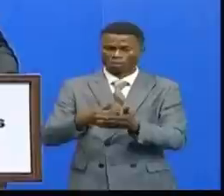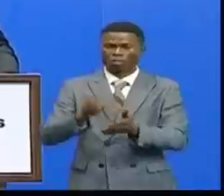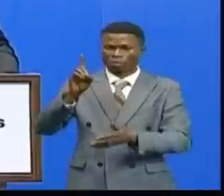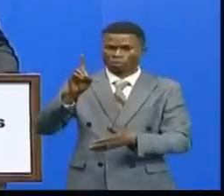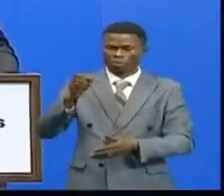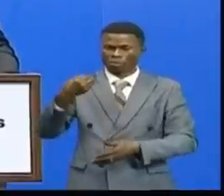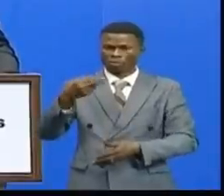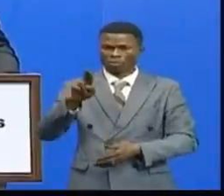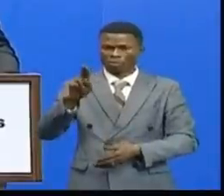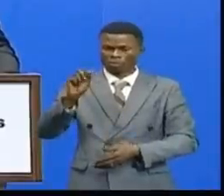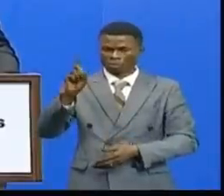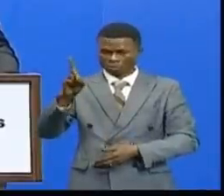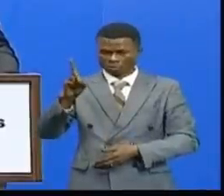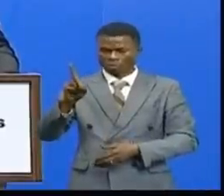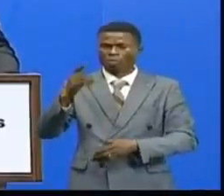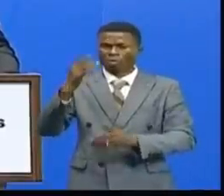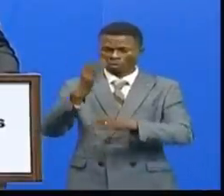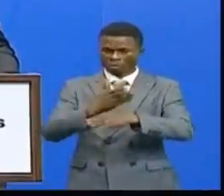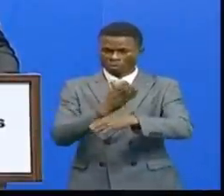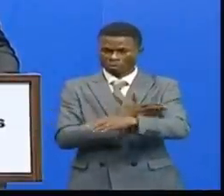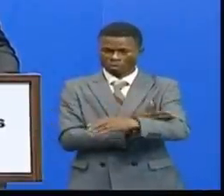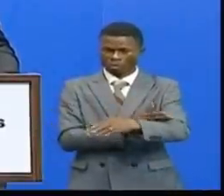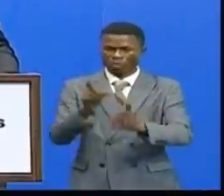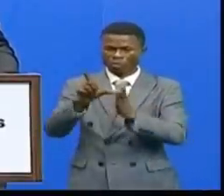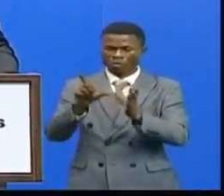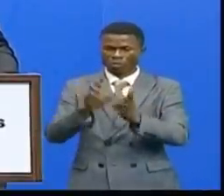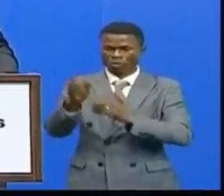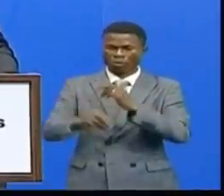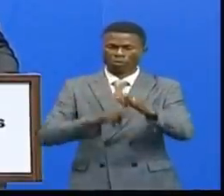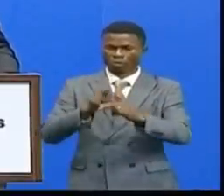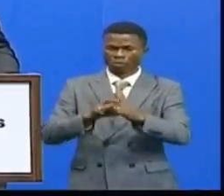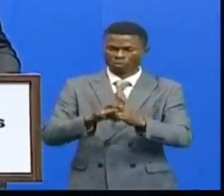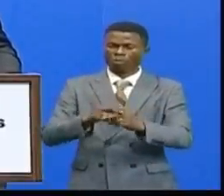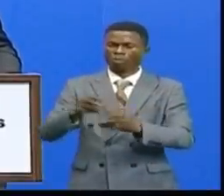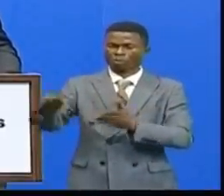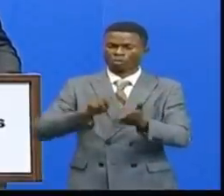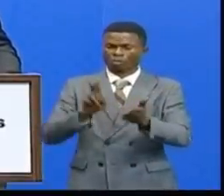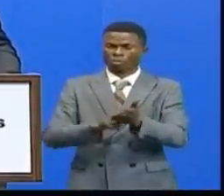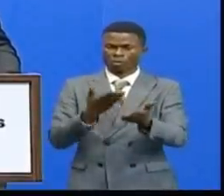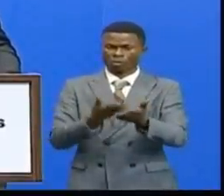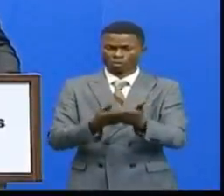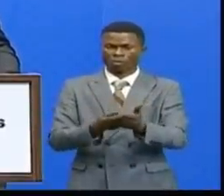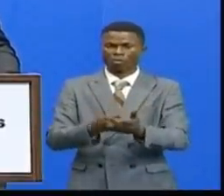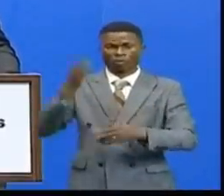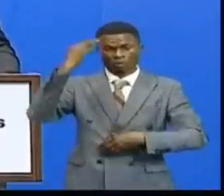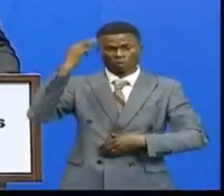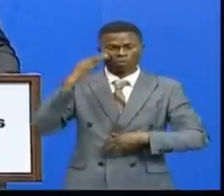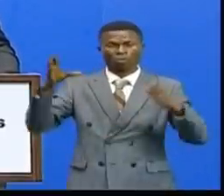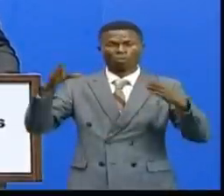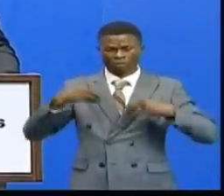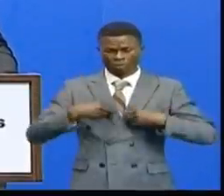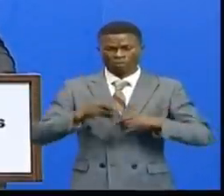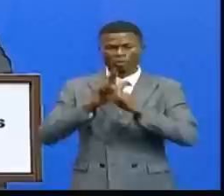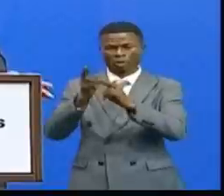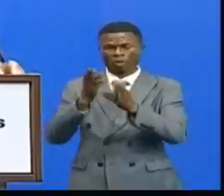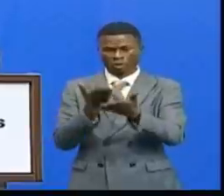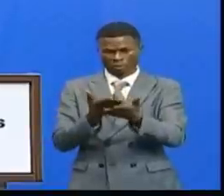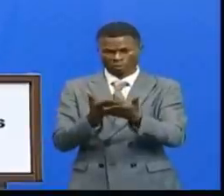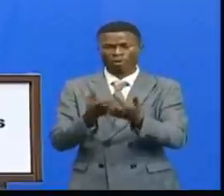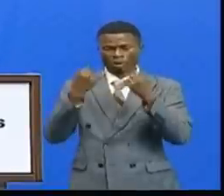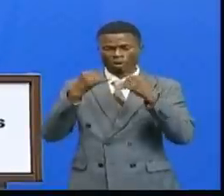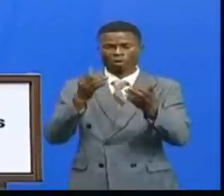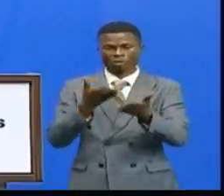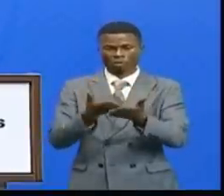DGRAD afin d'aboutir à l'élaboration du Code général des recettes non fiscales. Le Conseil a pris acte de cette note